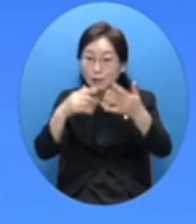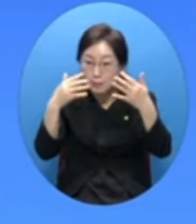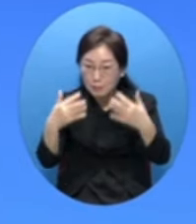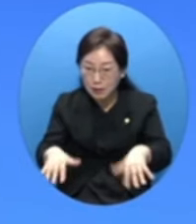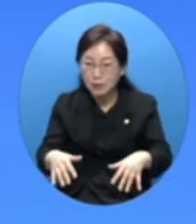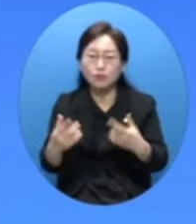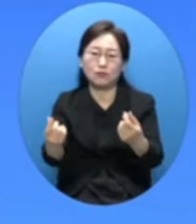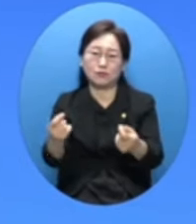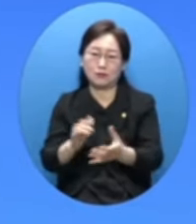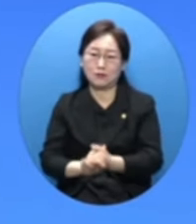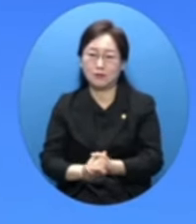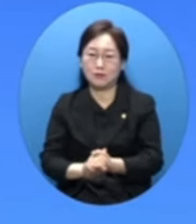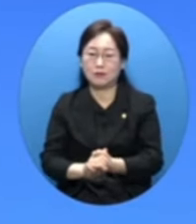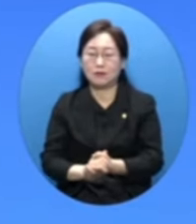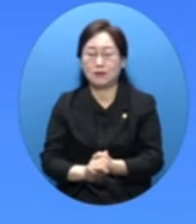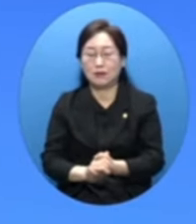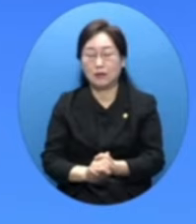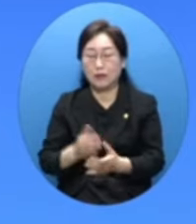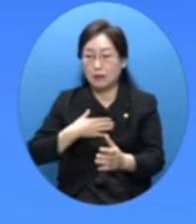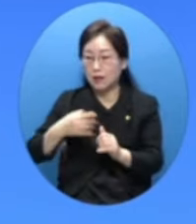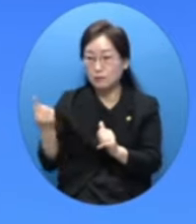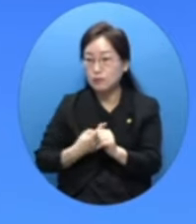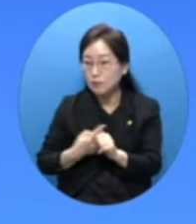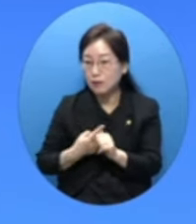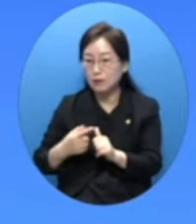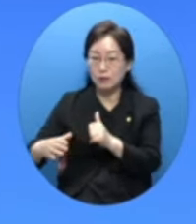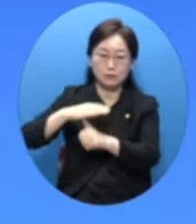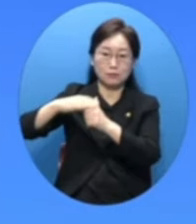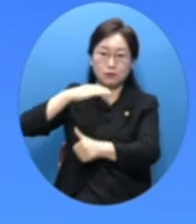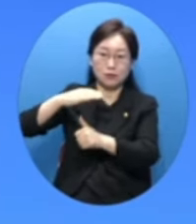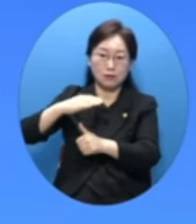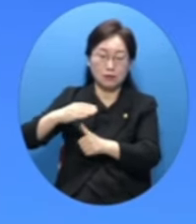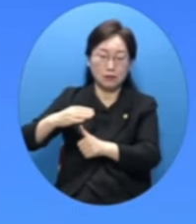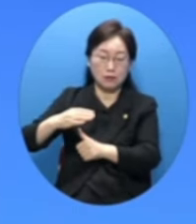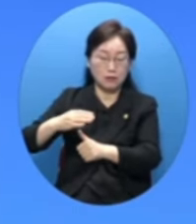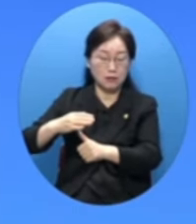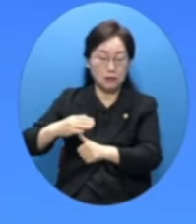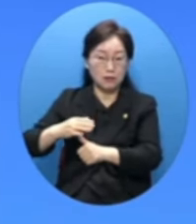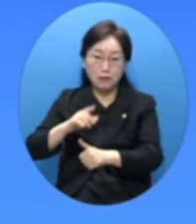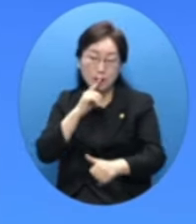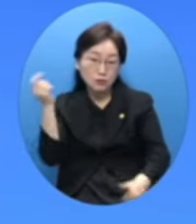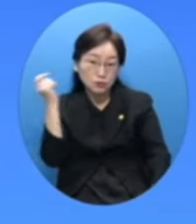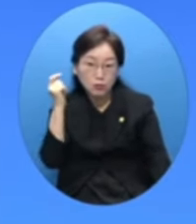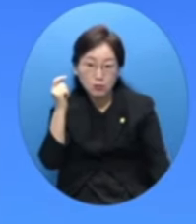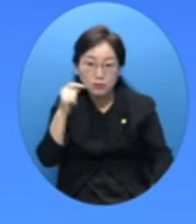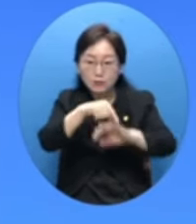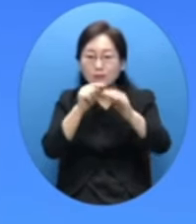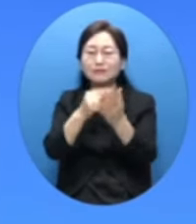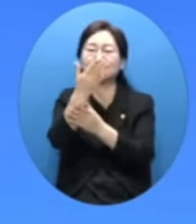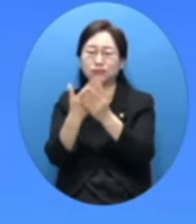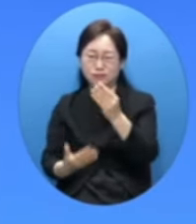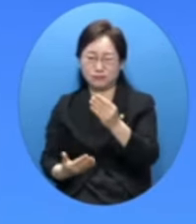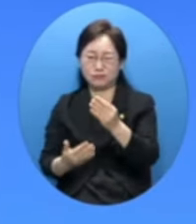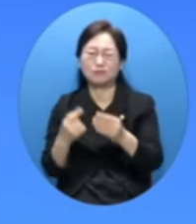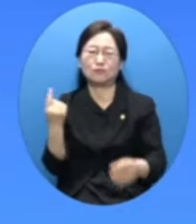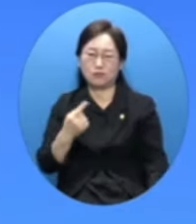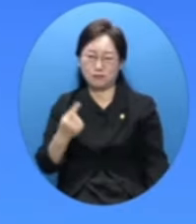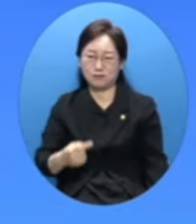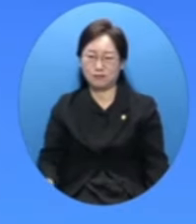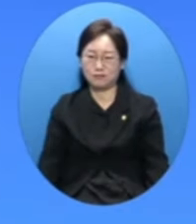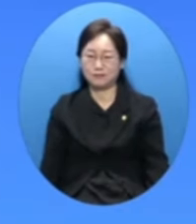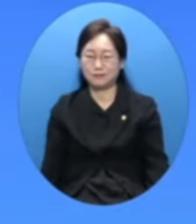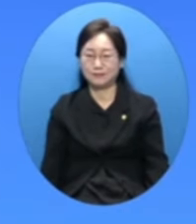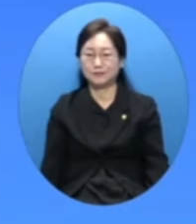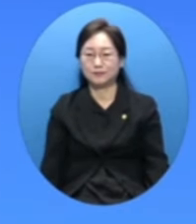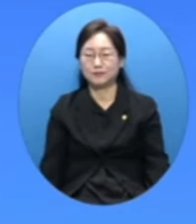그래서 그럴 때 나를 비판하고 공격하는 얘기, 불용적인 얘기를 들으면 마음이 무너지는 것입니다.